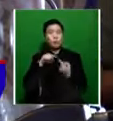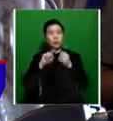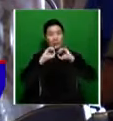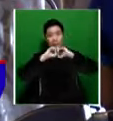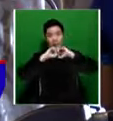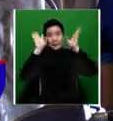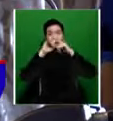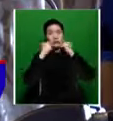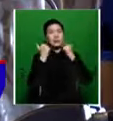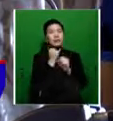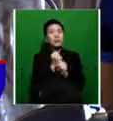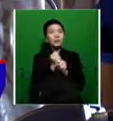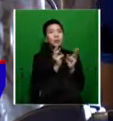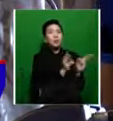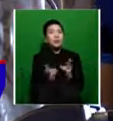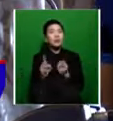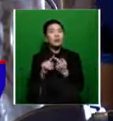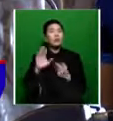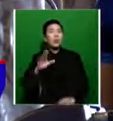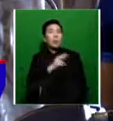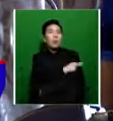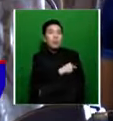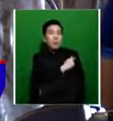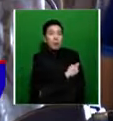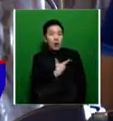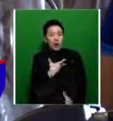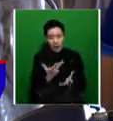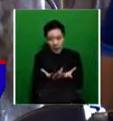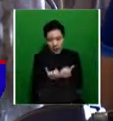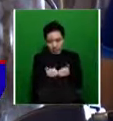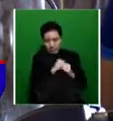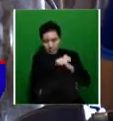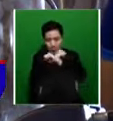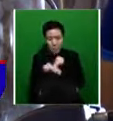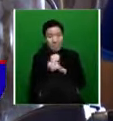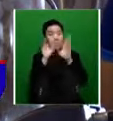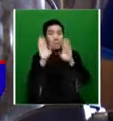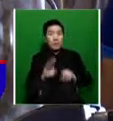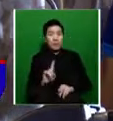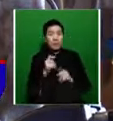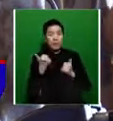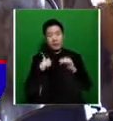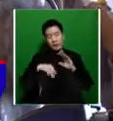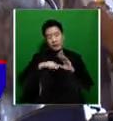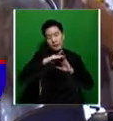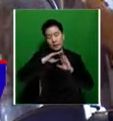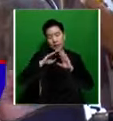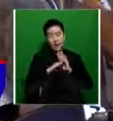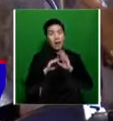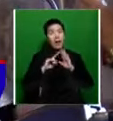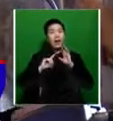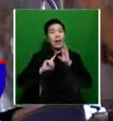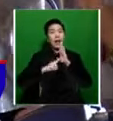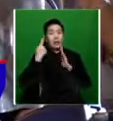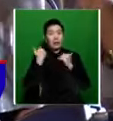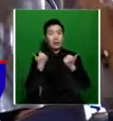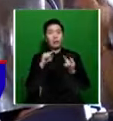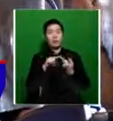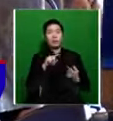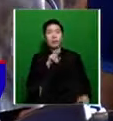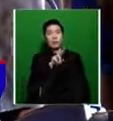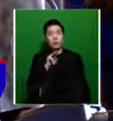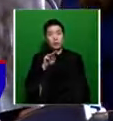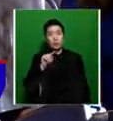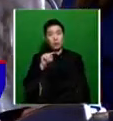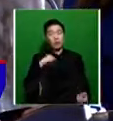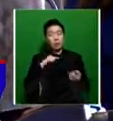าตรการสาธารณสุขที่จะรองรับเราณวันนี้มากยิ่งขึ้นลำดับแรกนะคะเรียนท่านรัฐมนตรีประจำ